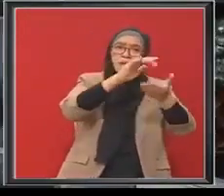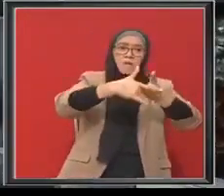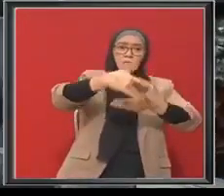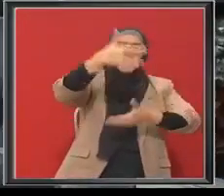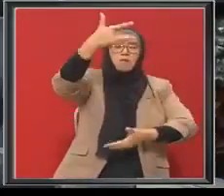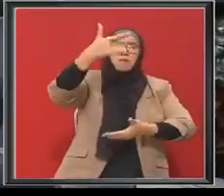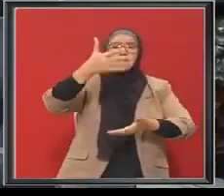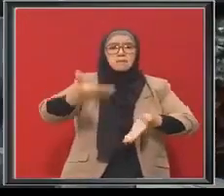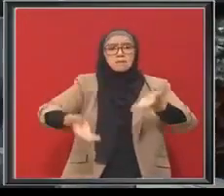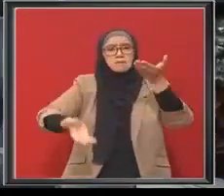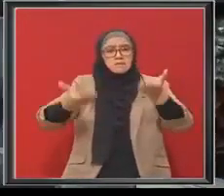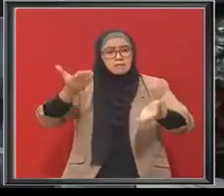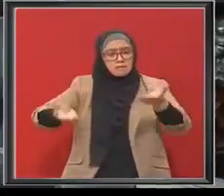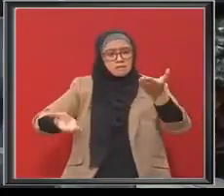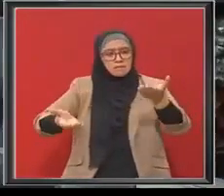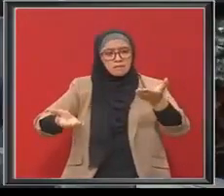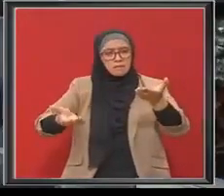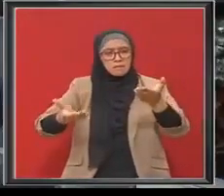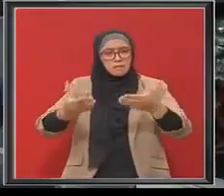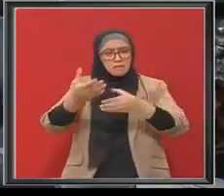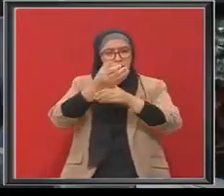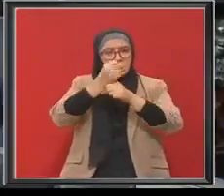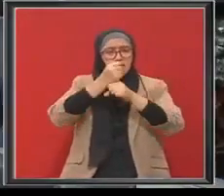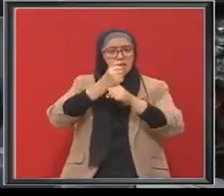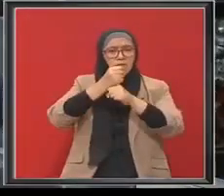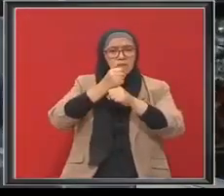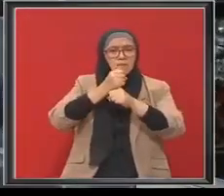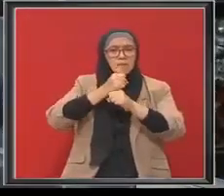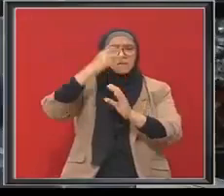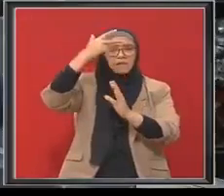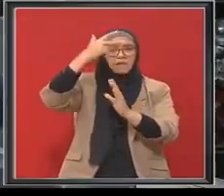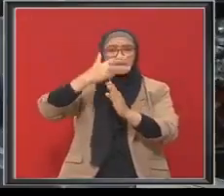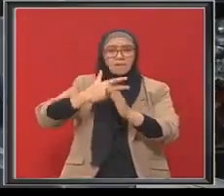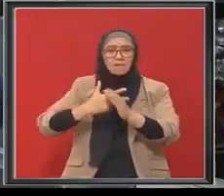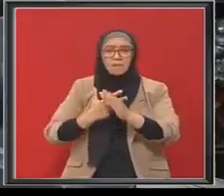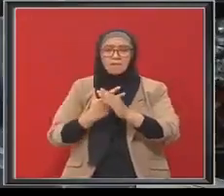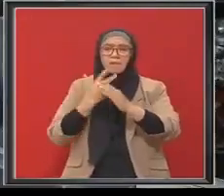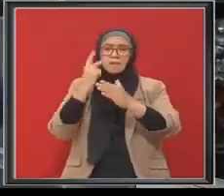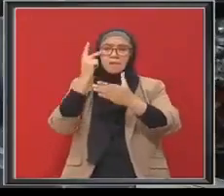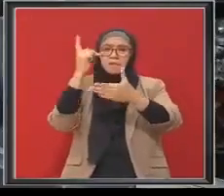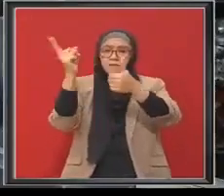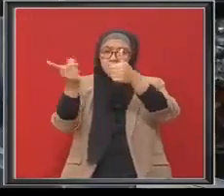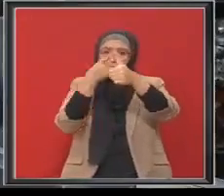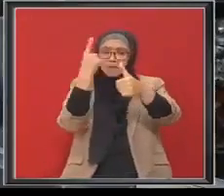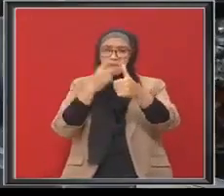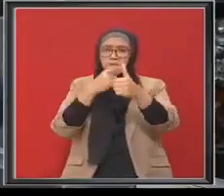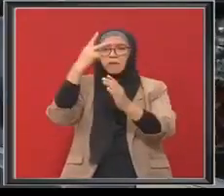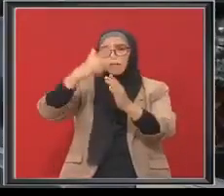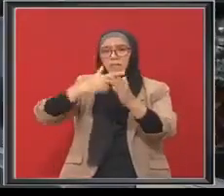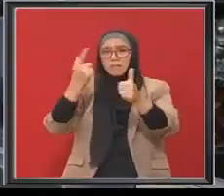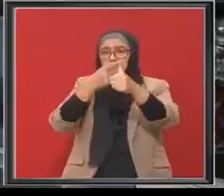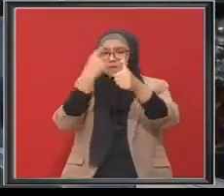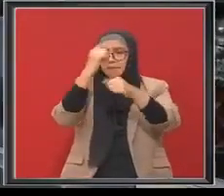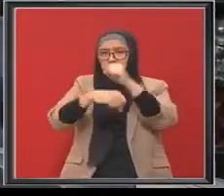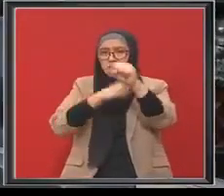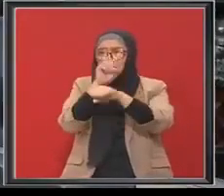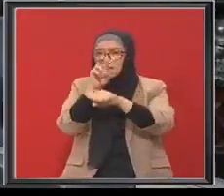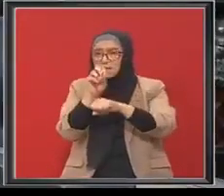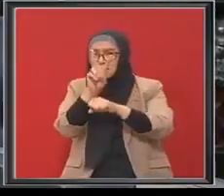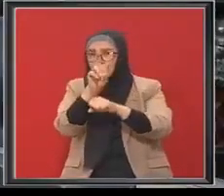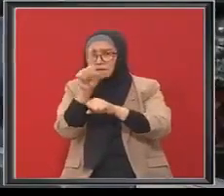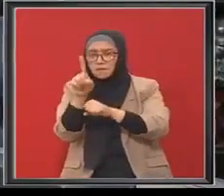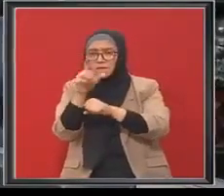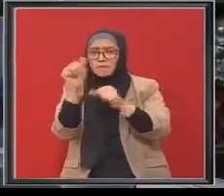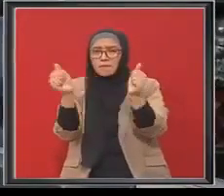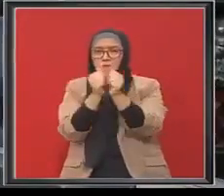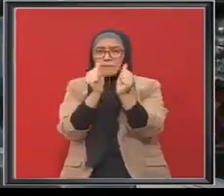dijangkau diperoleh pada suku pertama 2021 dengan wajaran pertama untuk